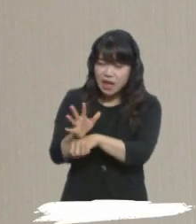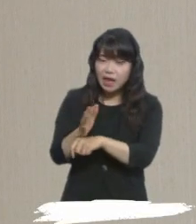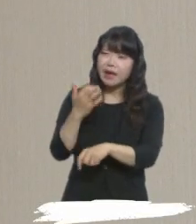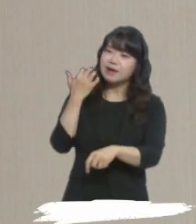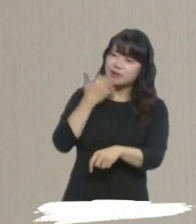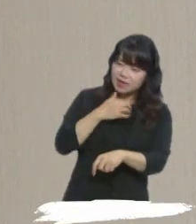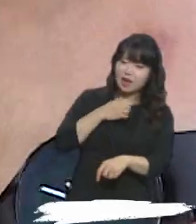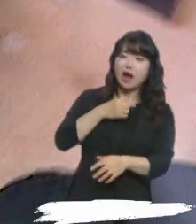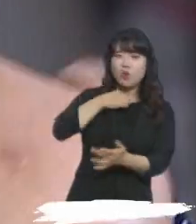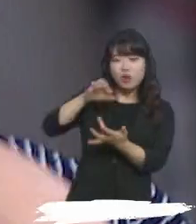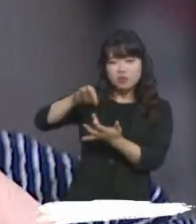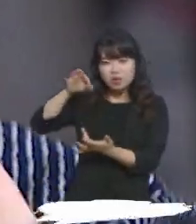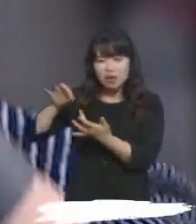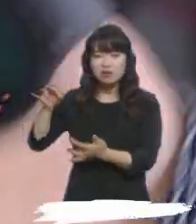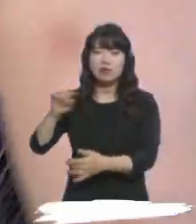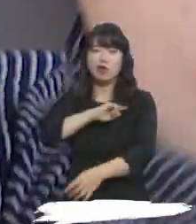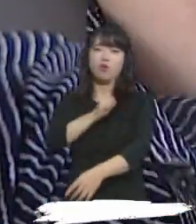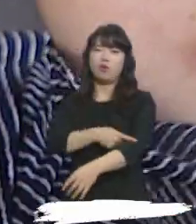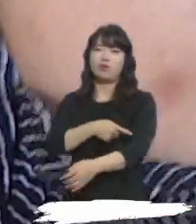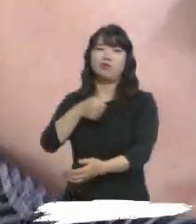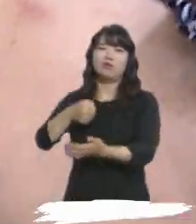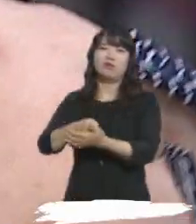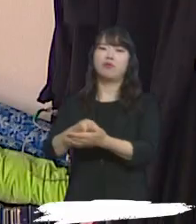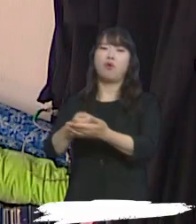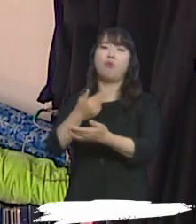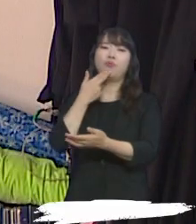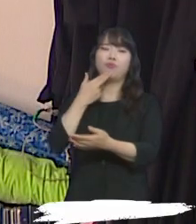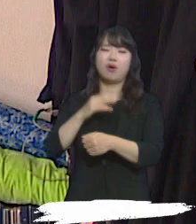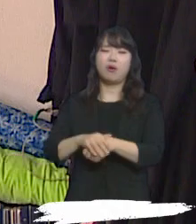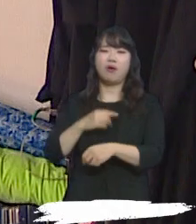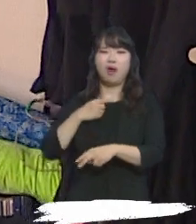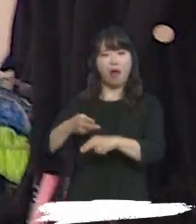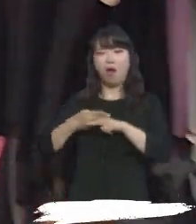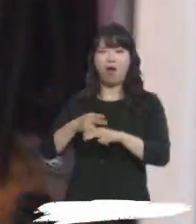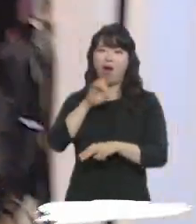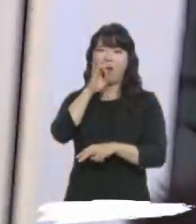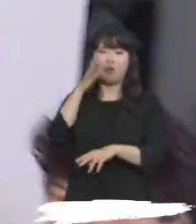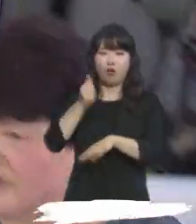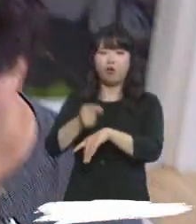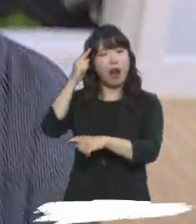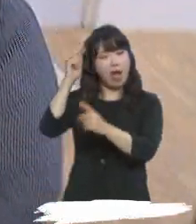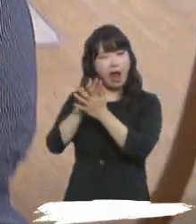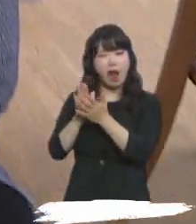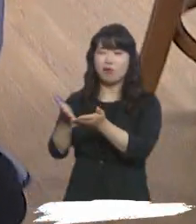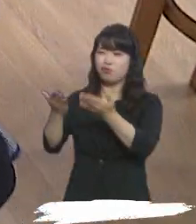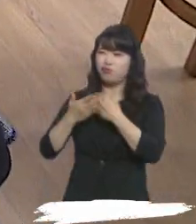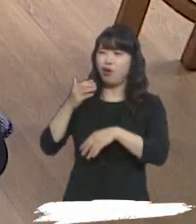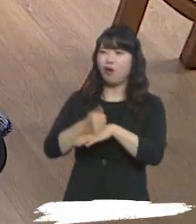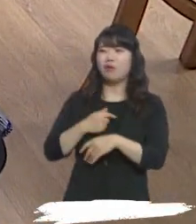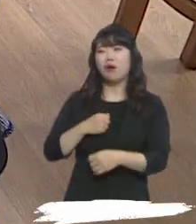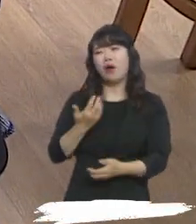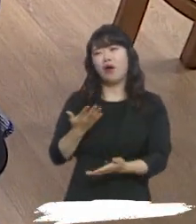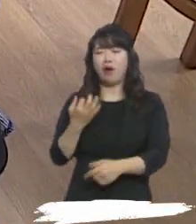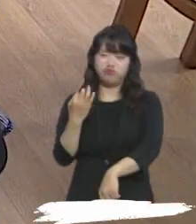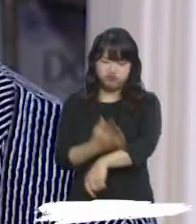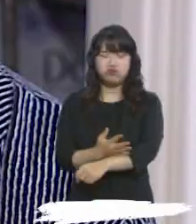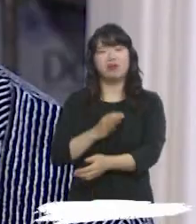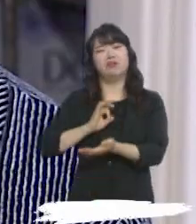등 제품 선택에 대한 결정권이 없어 에어컨이 마음에 안 들어도 그냥 사용할 수밖에